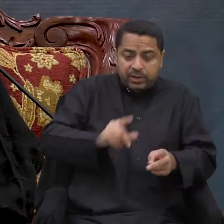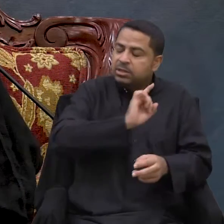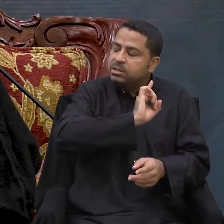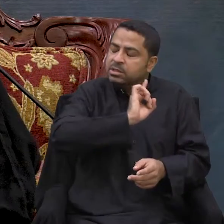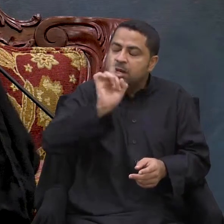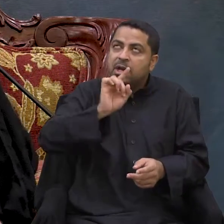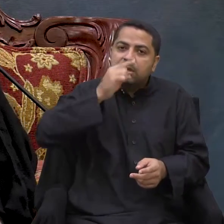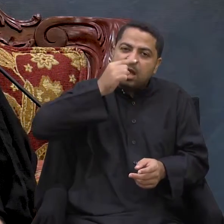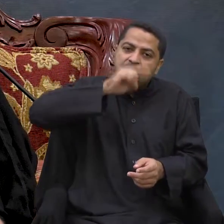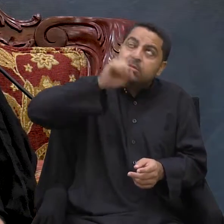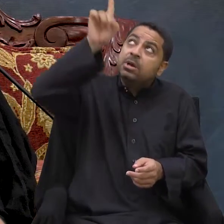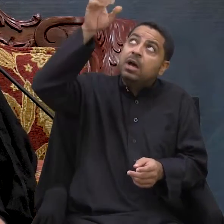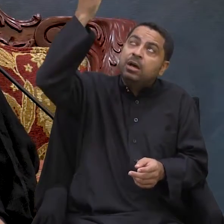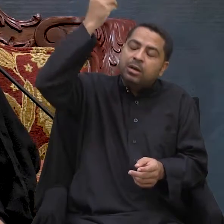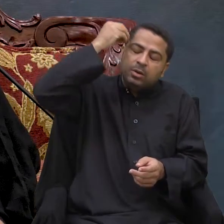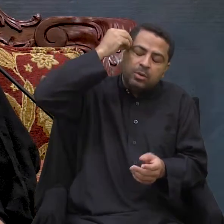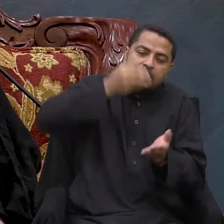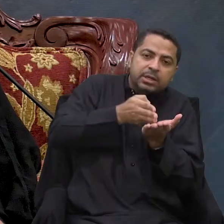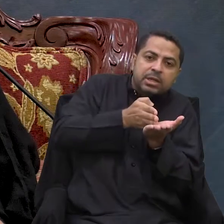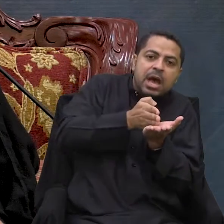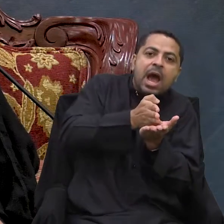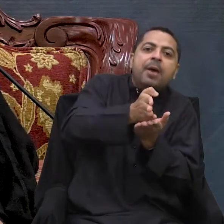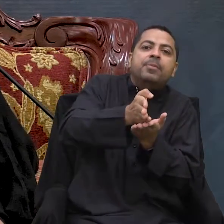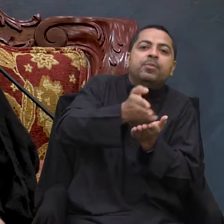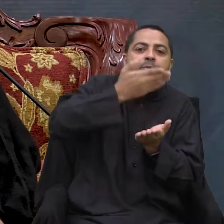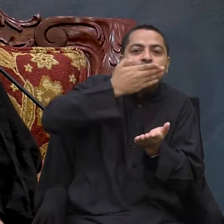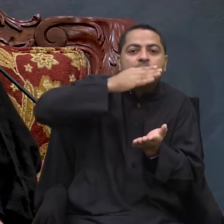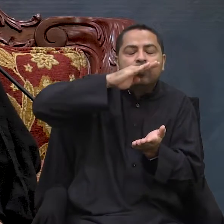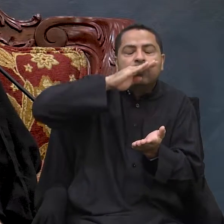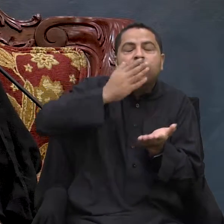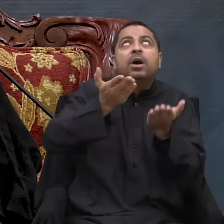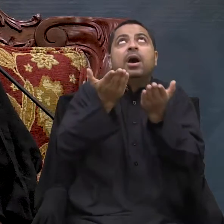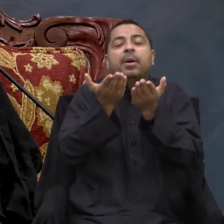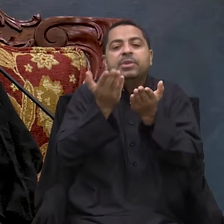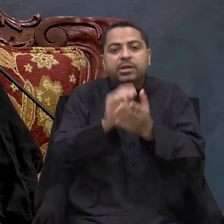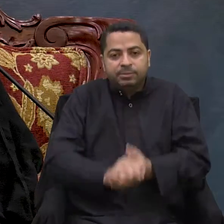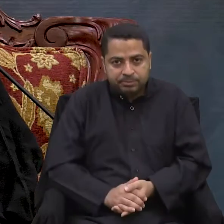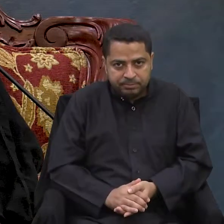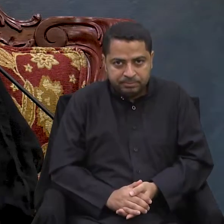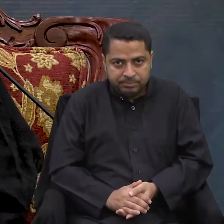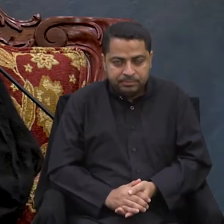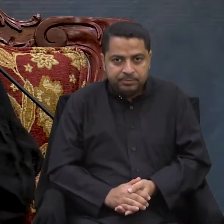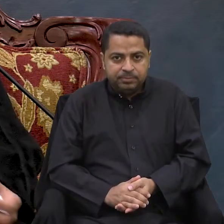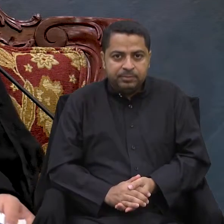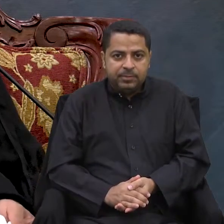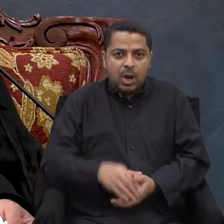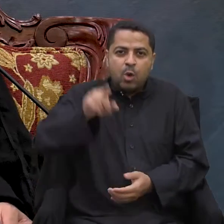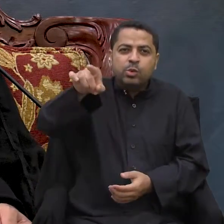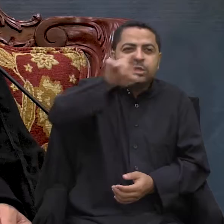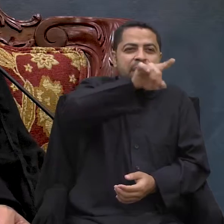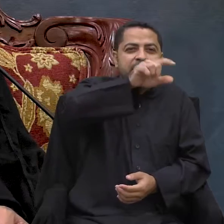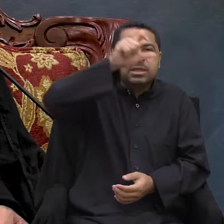الله لقد جاءت رسل ربنا بالحق. أكرمنا